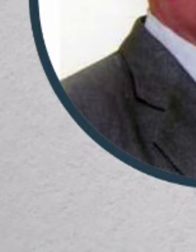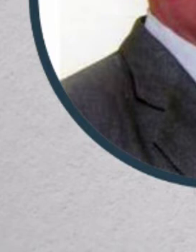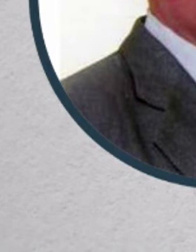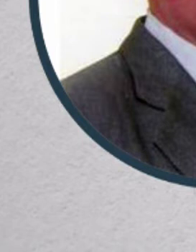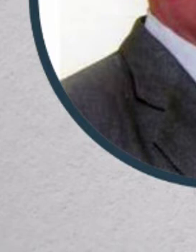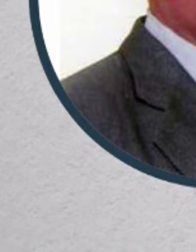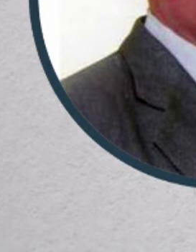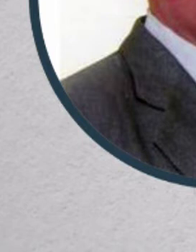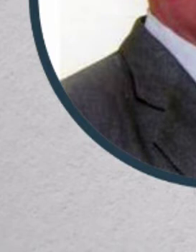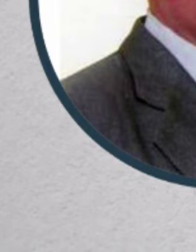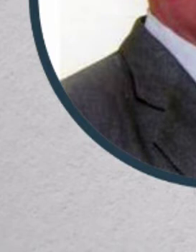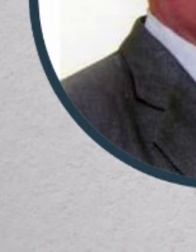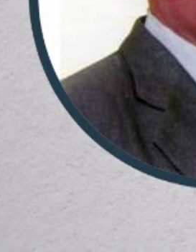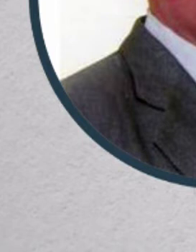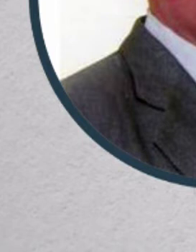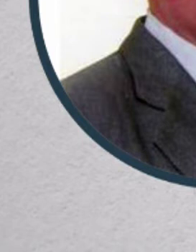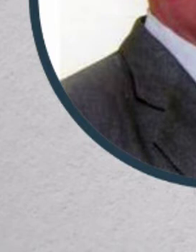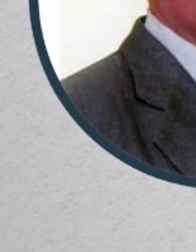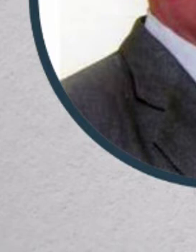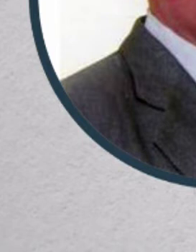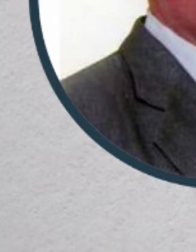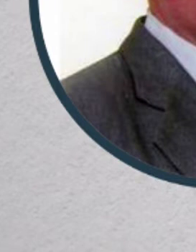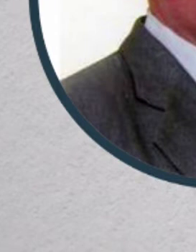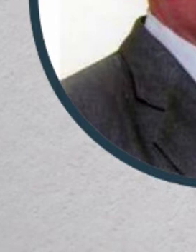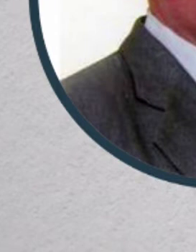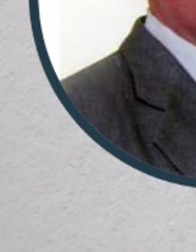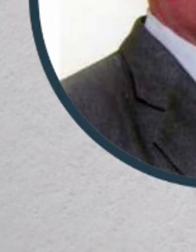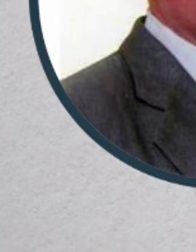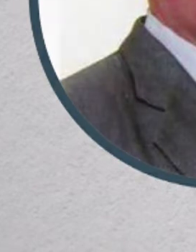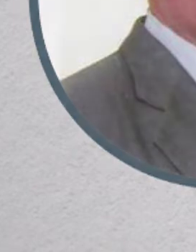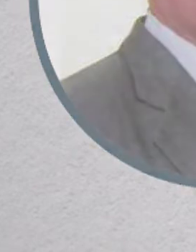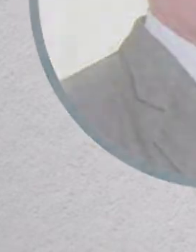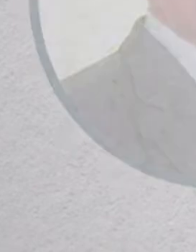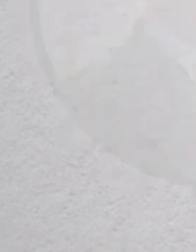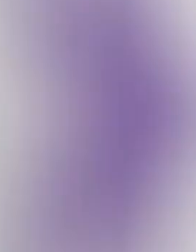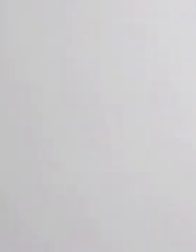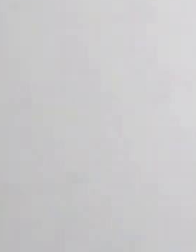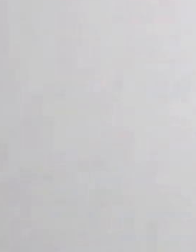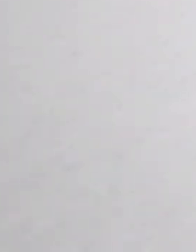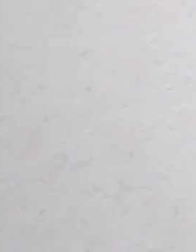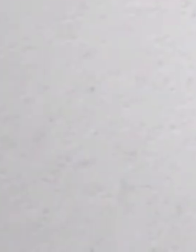парку. Декларації немає. Одружений. Член політичної партії «Зелені». Самовисуванець.